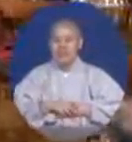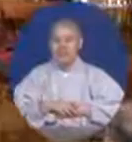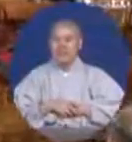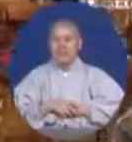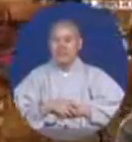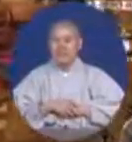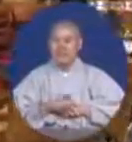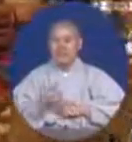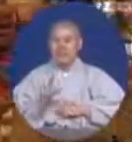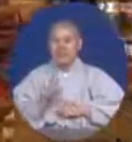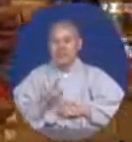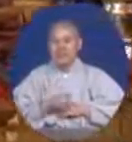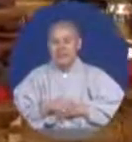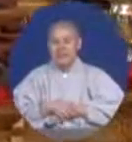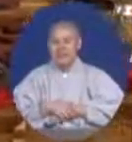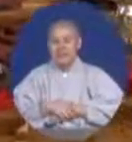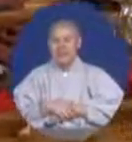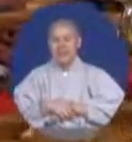여야한 건 또 뭐예요?